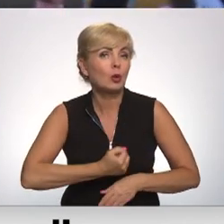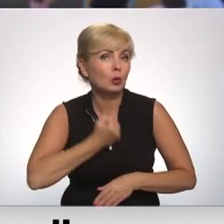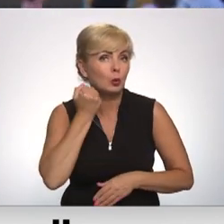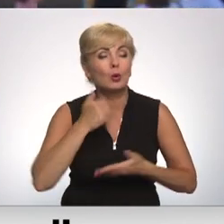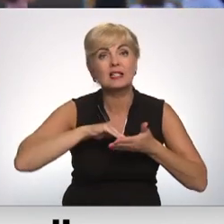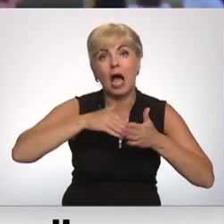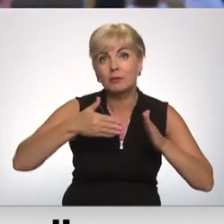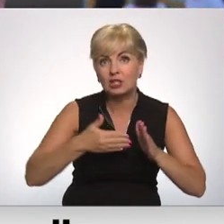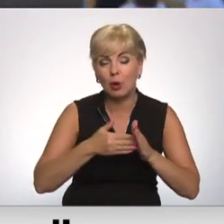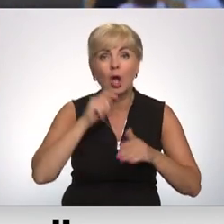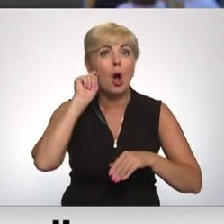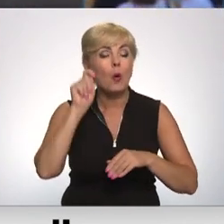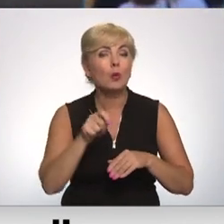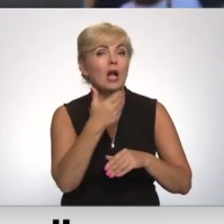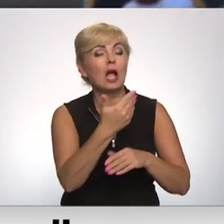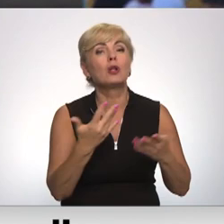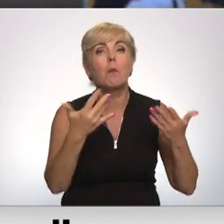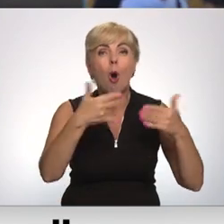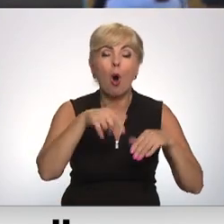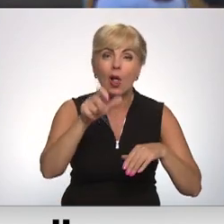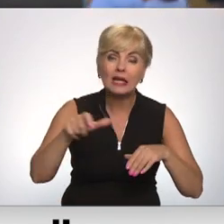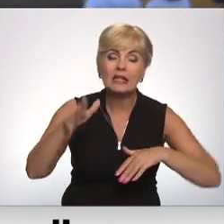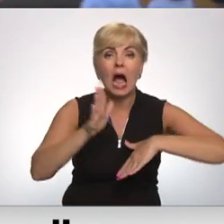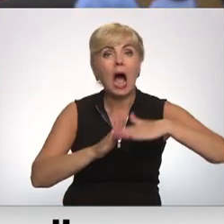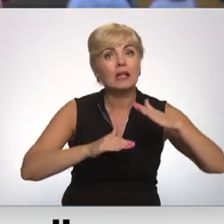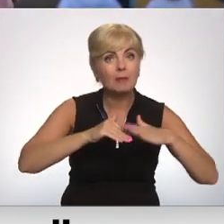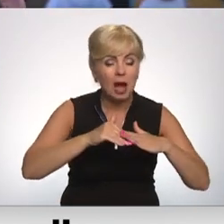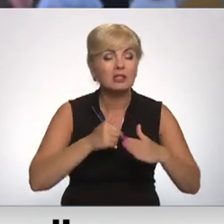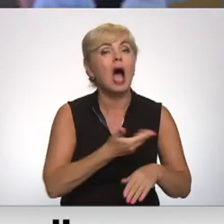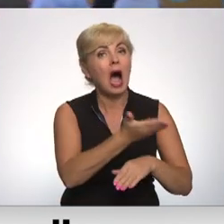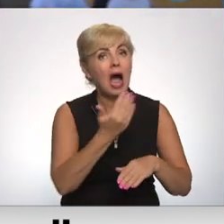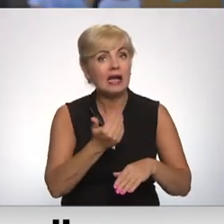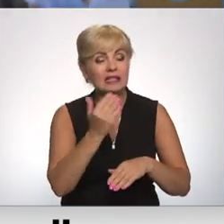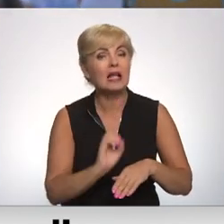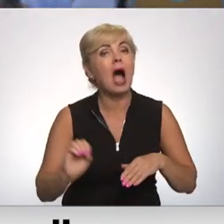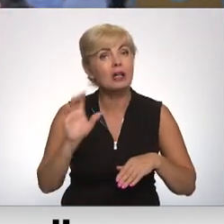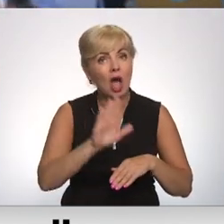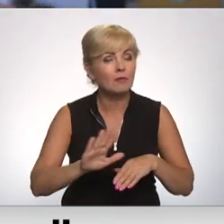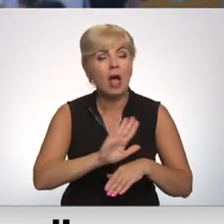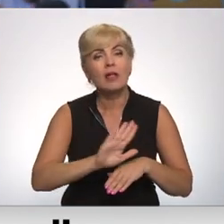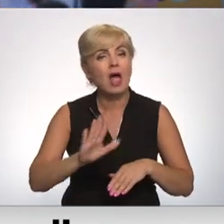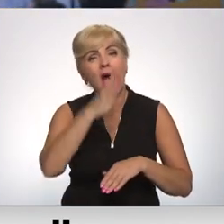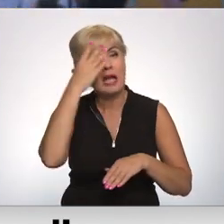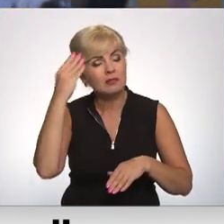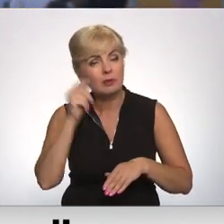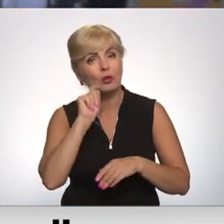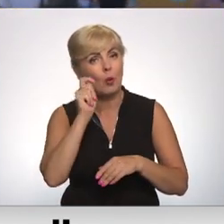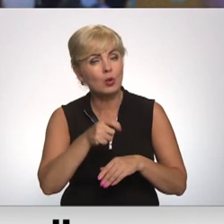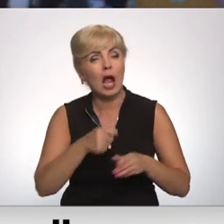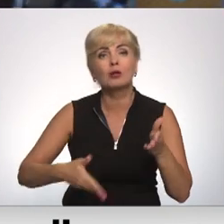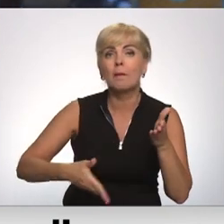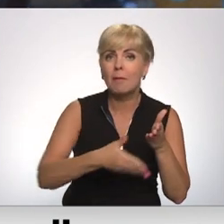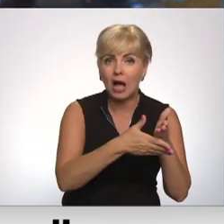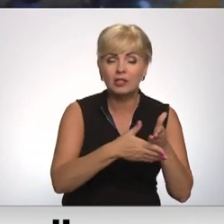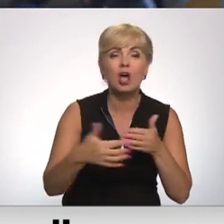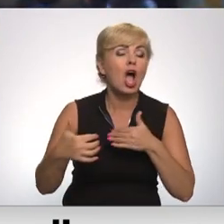Un ukraiņu politiķi un amatpersonas arvien aicina rietumus. Neaizmirst Ukraina palīdzēt, sakot, ka šis karš